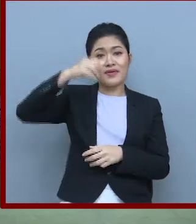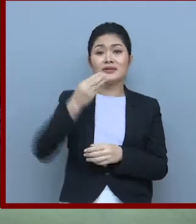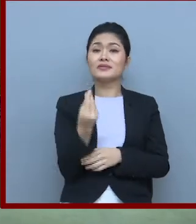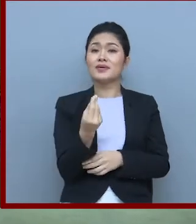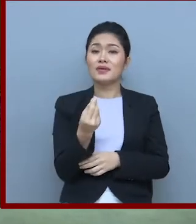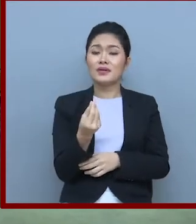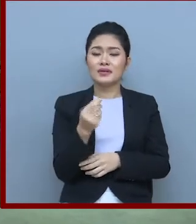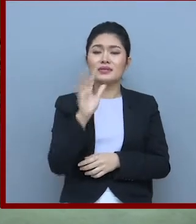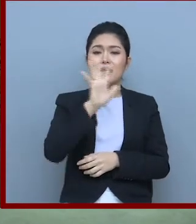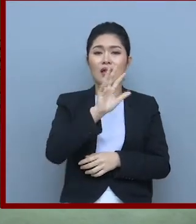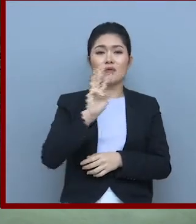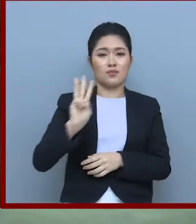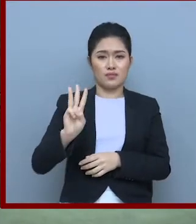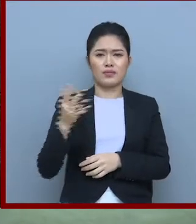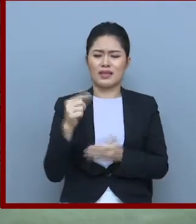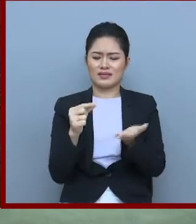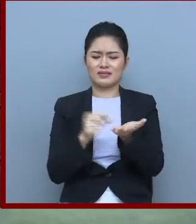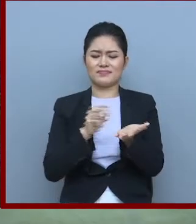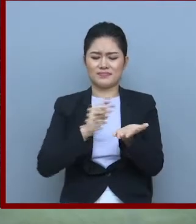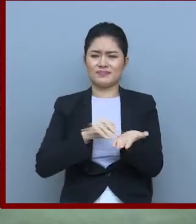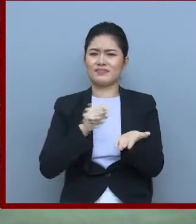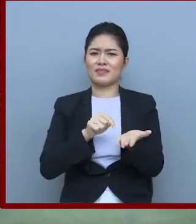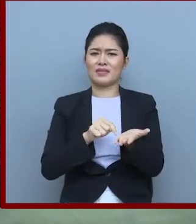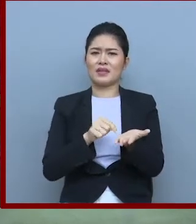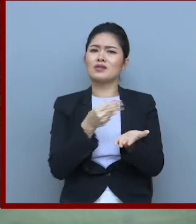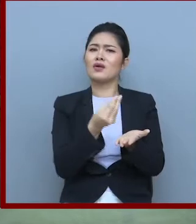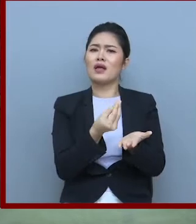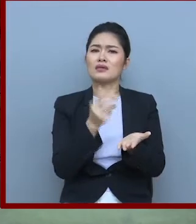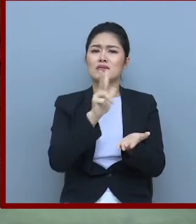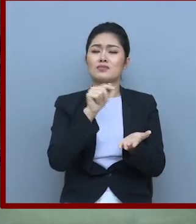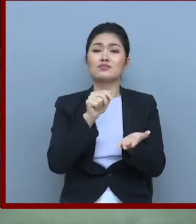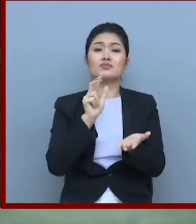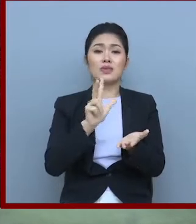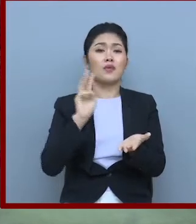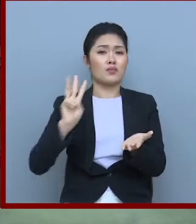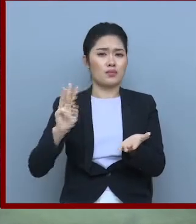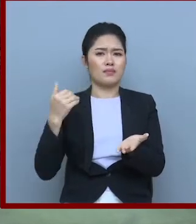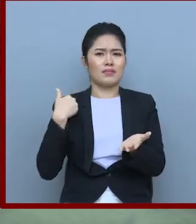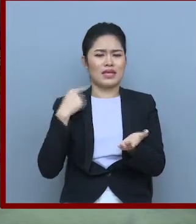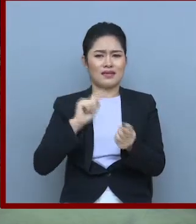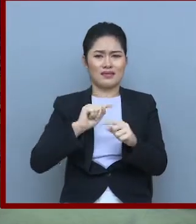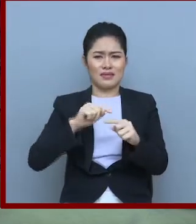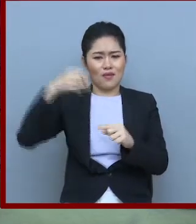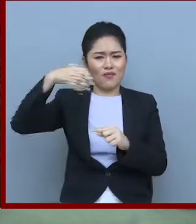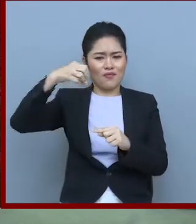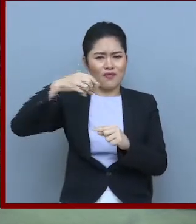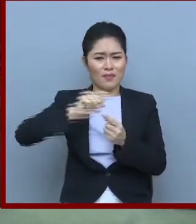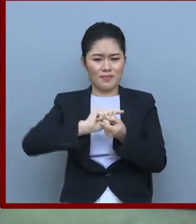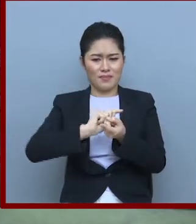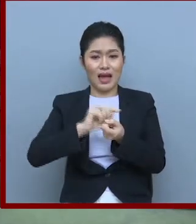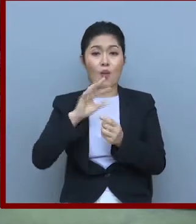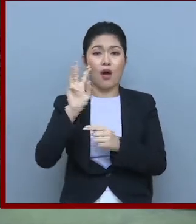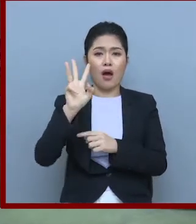5โวลต์นะครับแต่ตัวชิปตรงนี้จริงๆเนี่ยใช้ไฟเลี้ยงแค่ 3.3 ก็คือมันจะมีวงจรแปลงไฟจาก5โวล